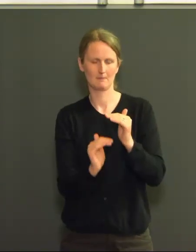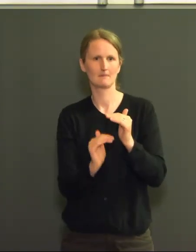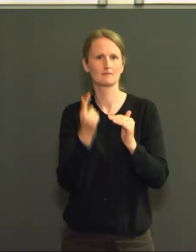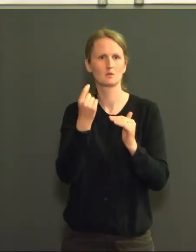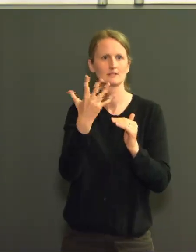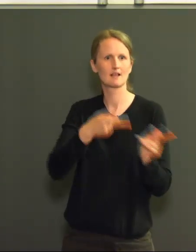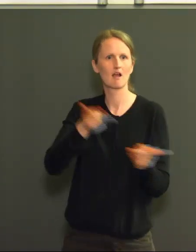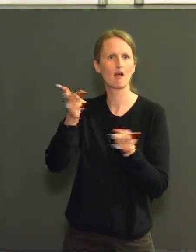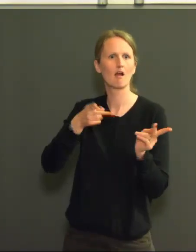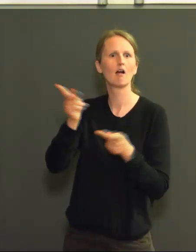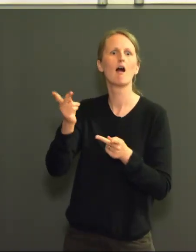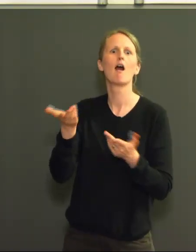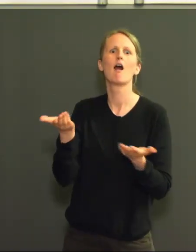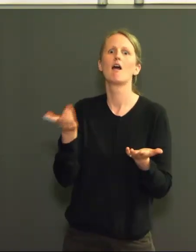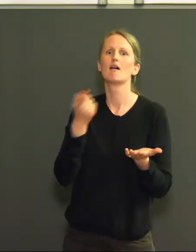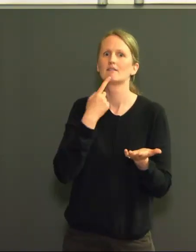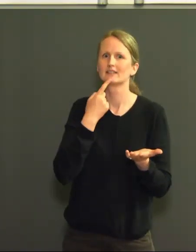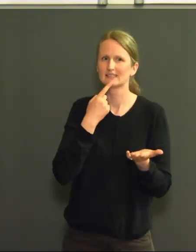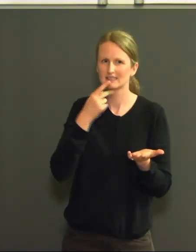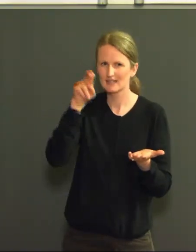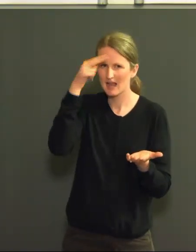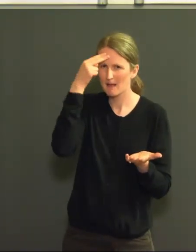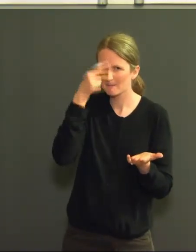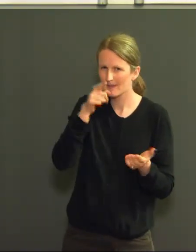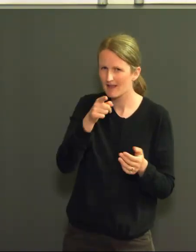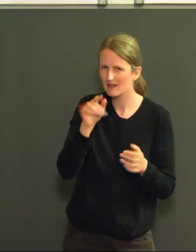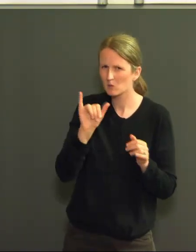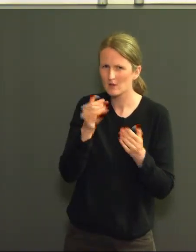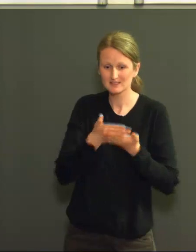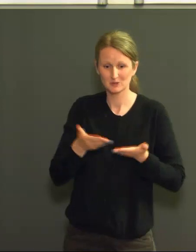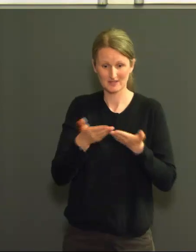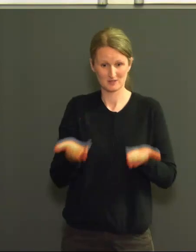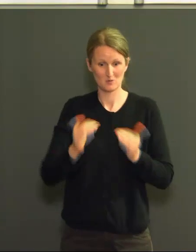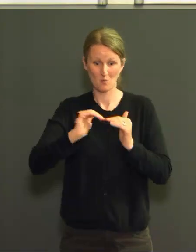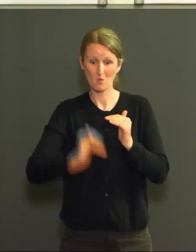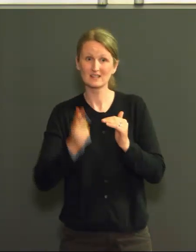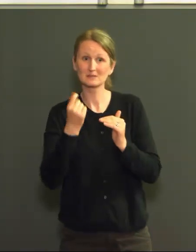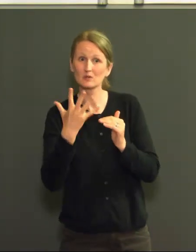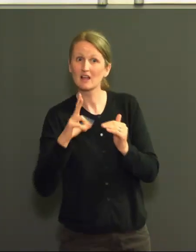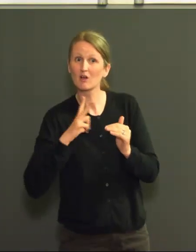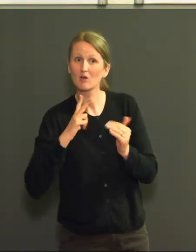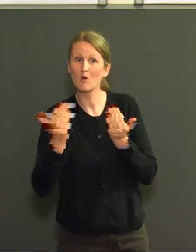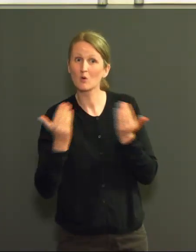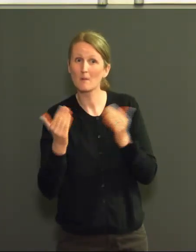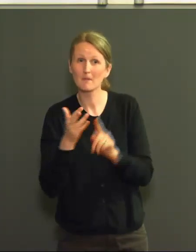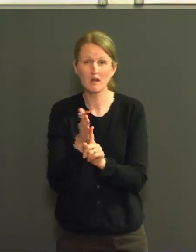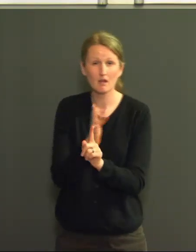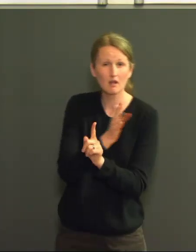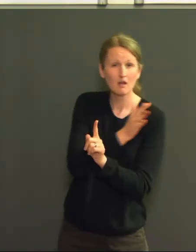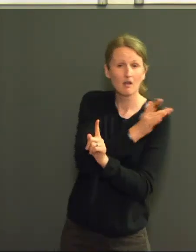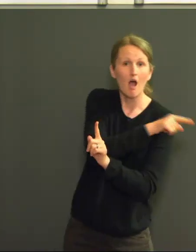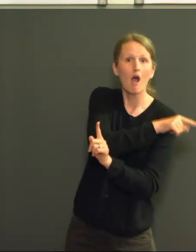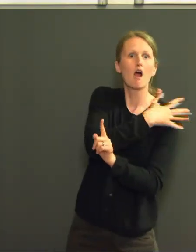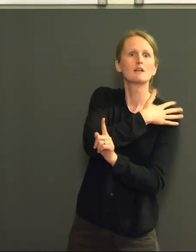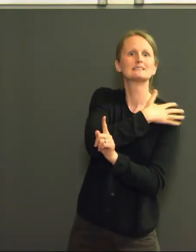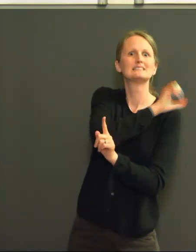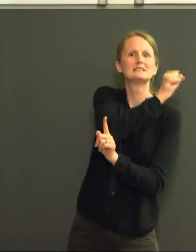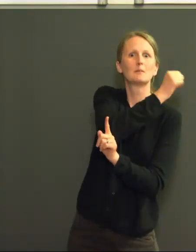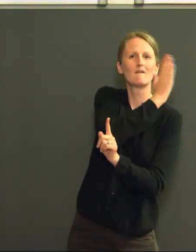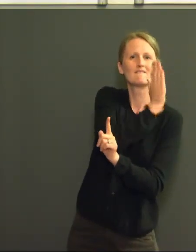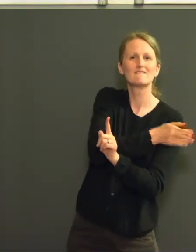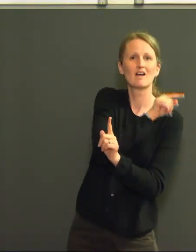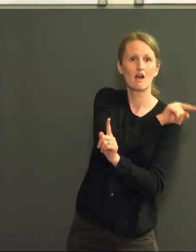d'hospitalisation en Belgique, c'était effectivement à la fin du mois de septembre, peu avant la malheureuse augmentation